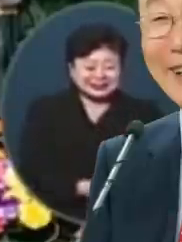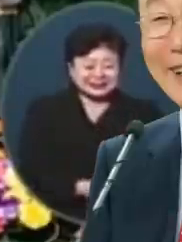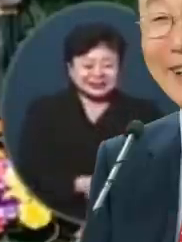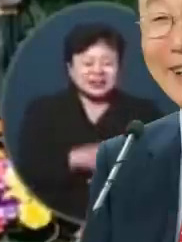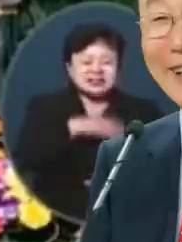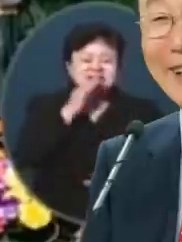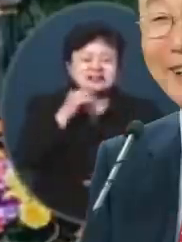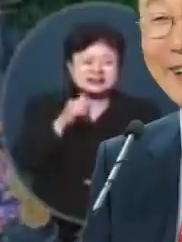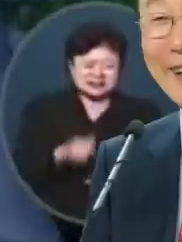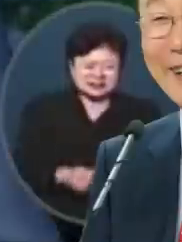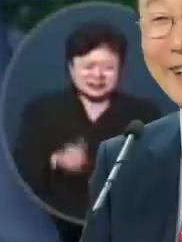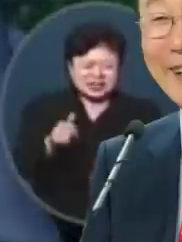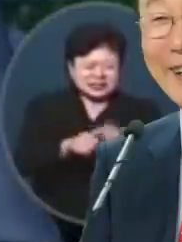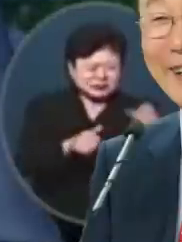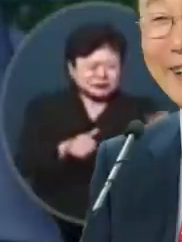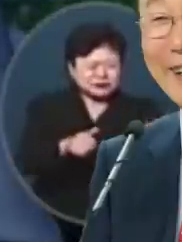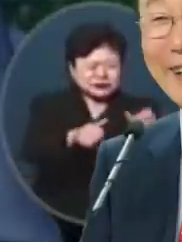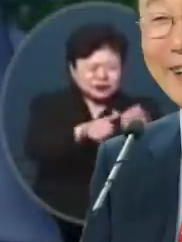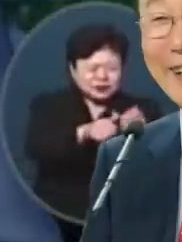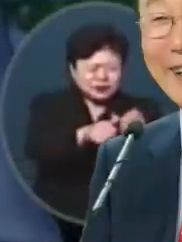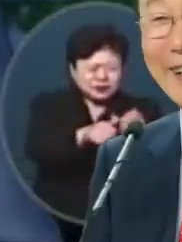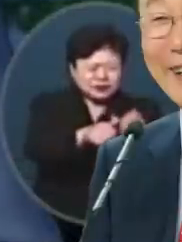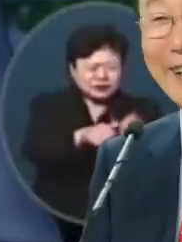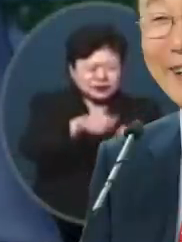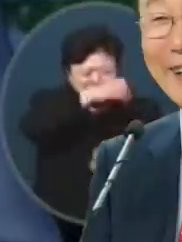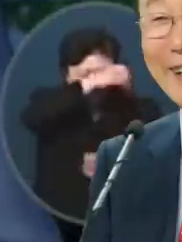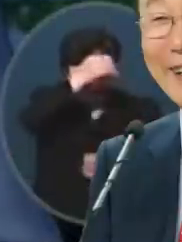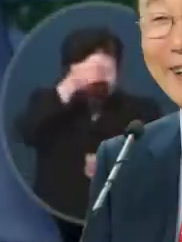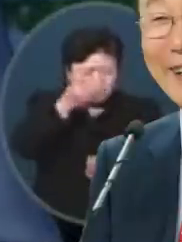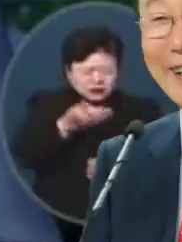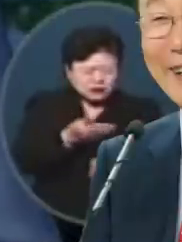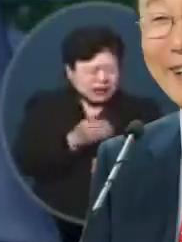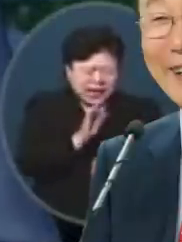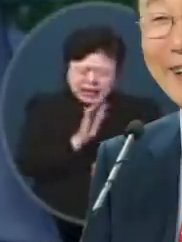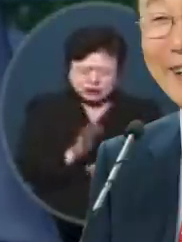늙은 신랑 부부는 제가 주례 안 할 테니까.